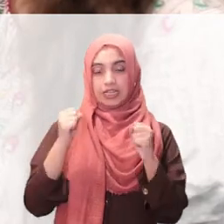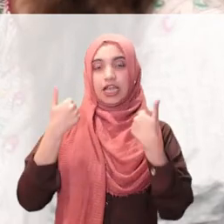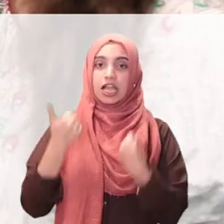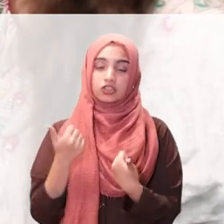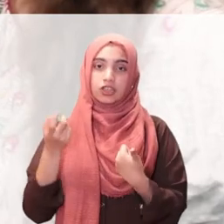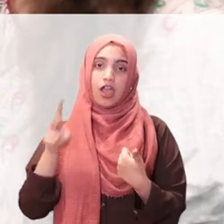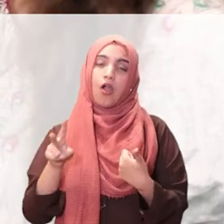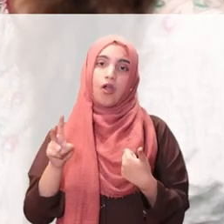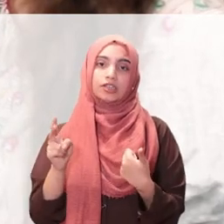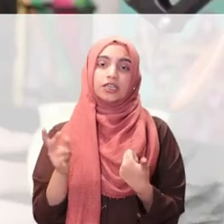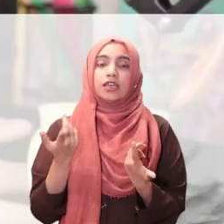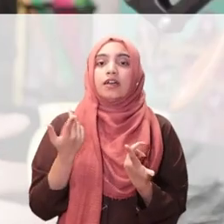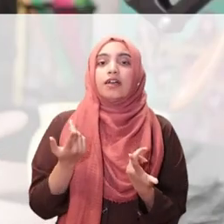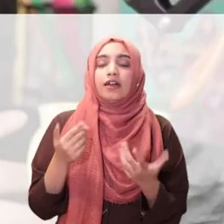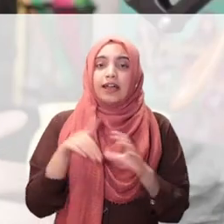हिडन